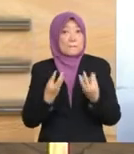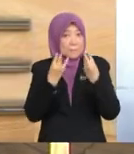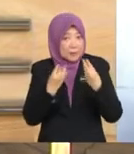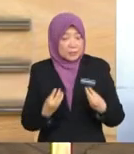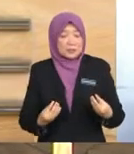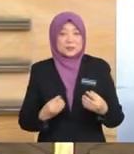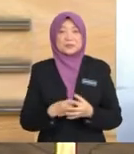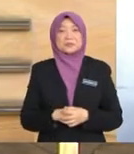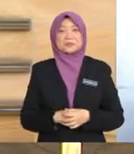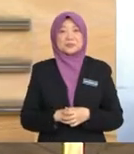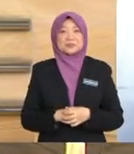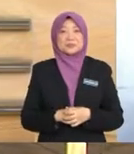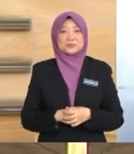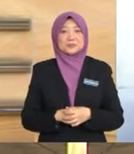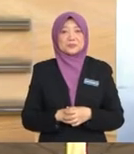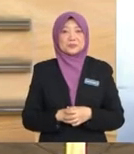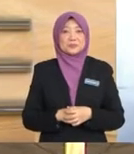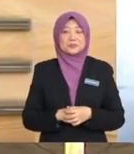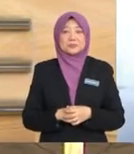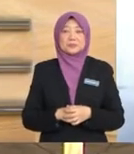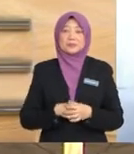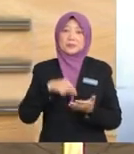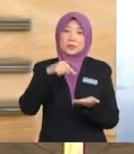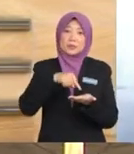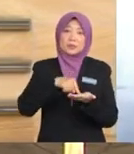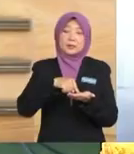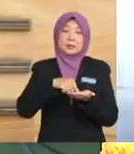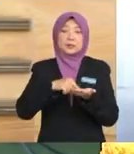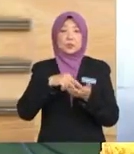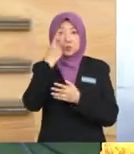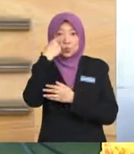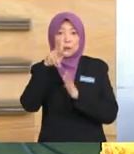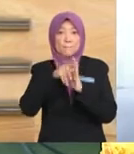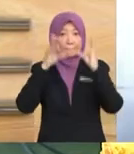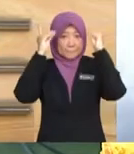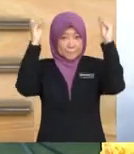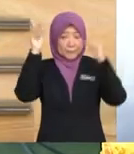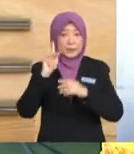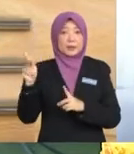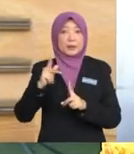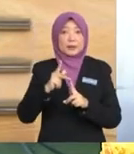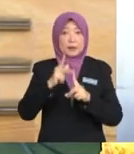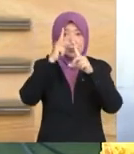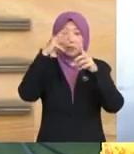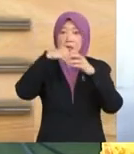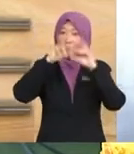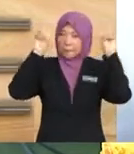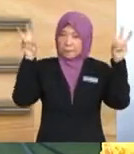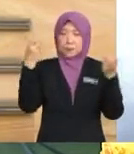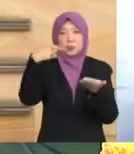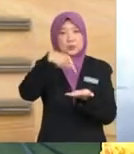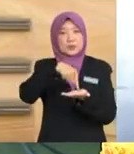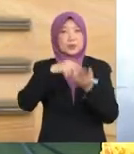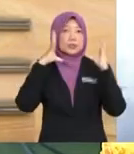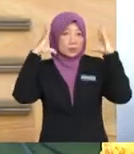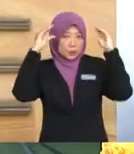ni. Okey, memandangkan ini merupakan slot pendidikan khas, di mana dalam slot ini Cikgu Nisa dan